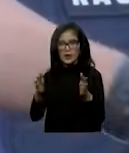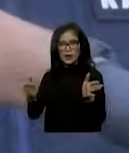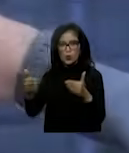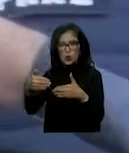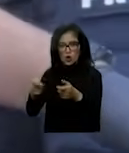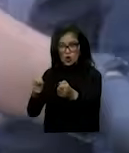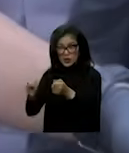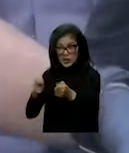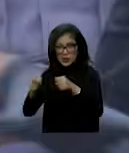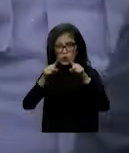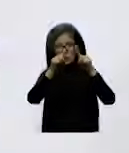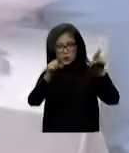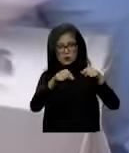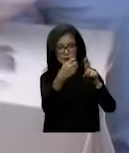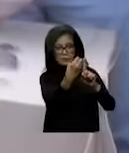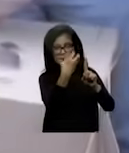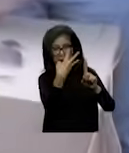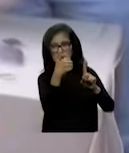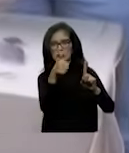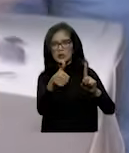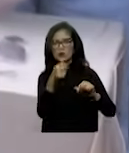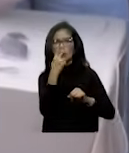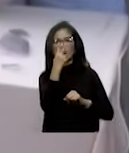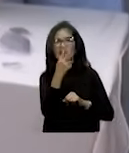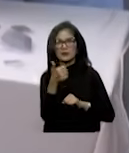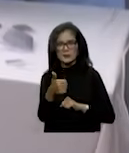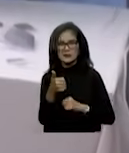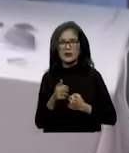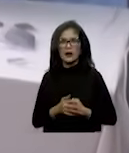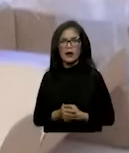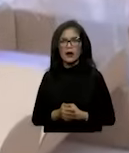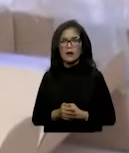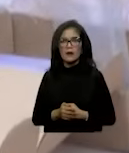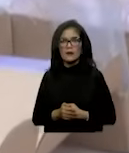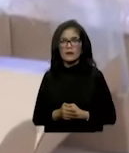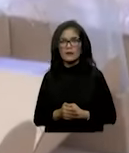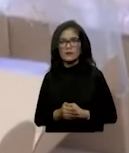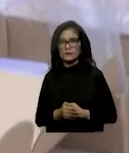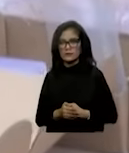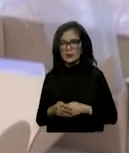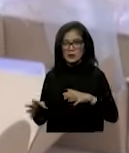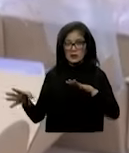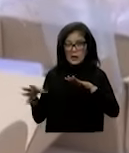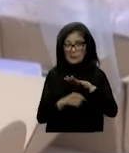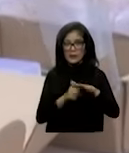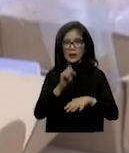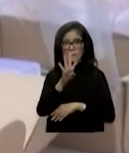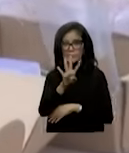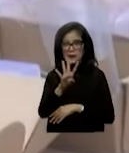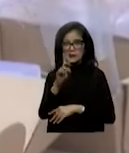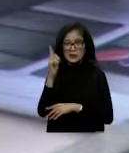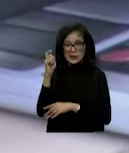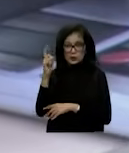monitor layar monitor yang sudah kita sita. Dalam penggerbekan, polisi juga menyita senapan angin, 4 airsoft gun,